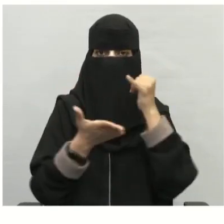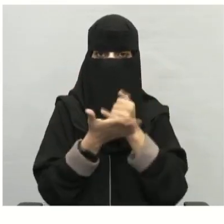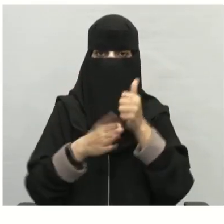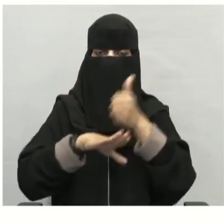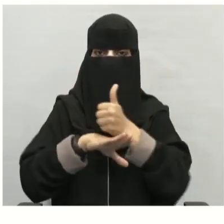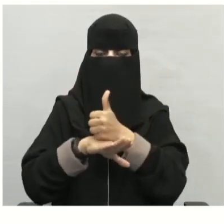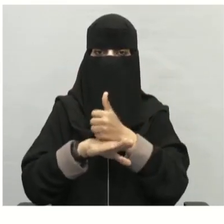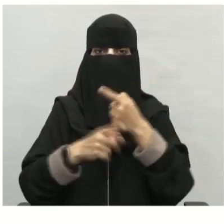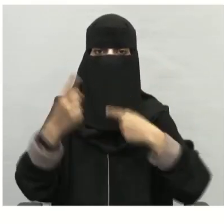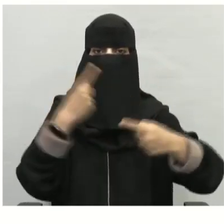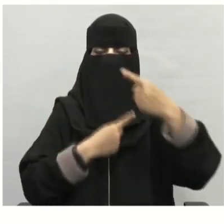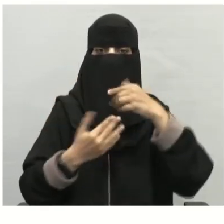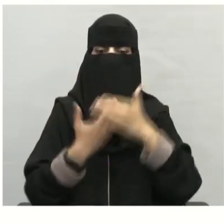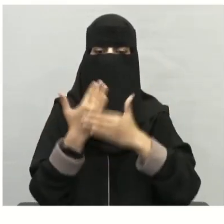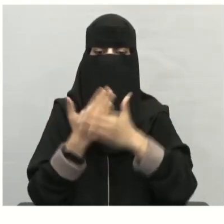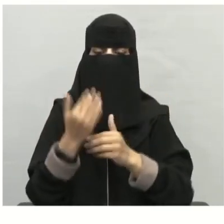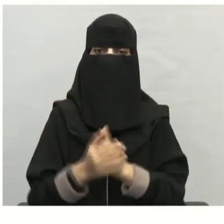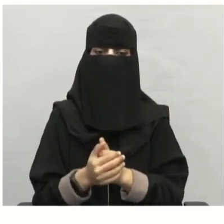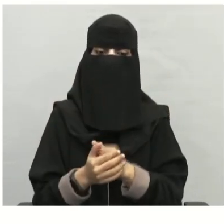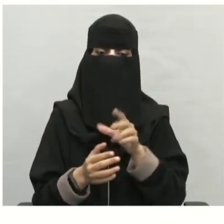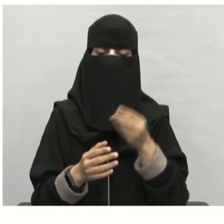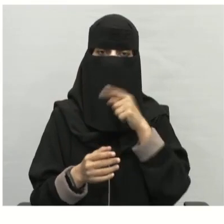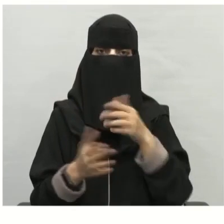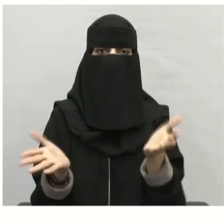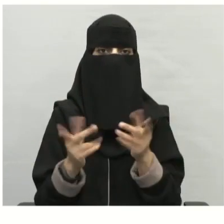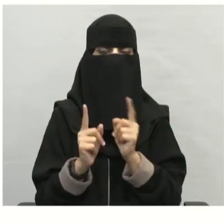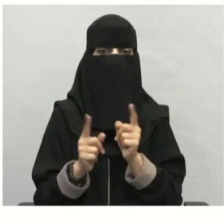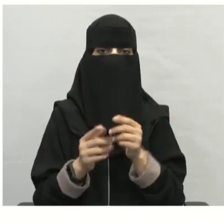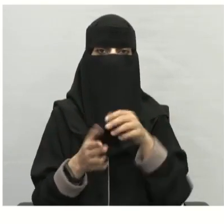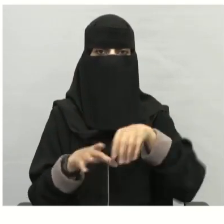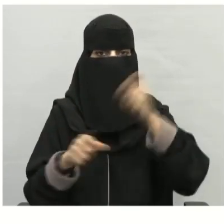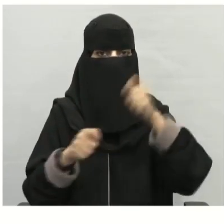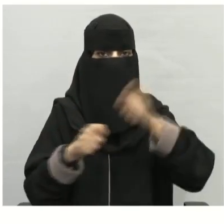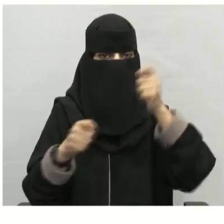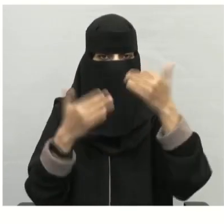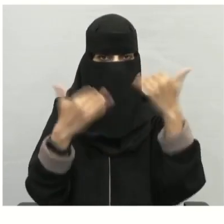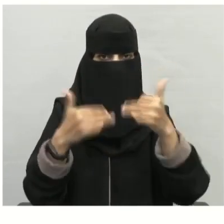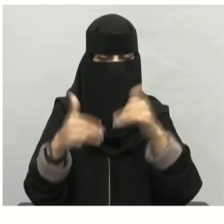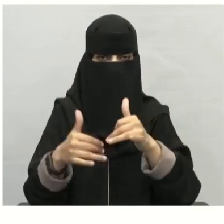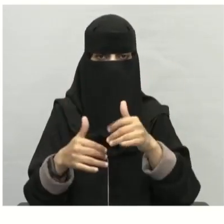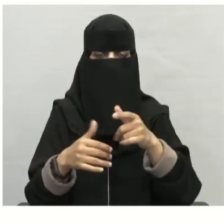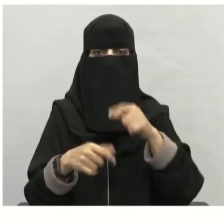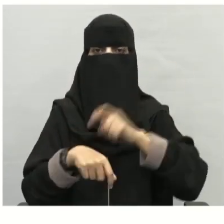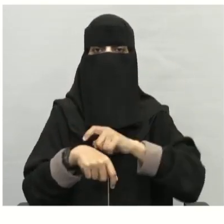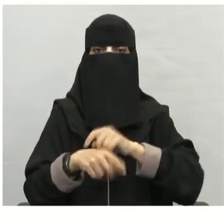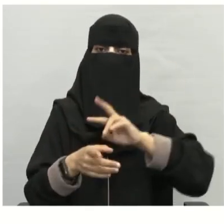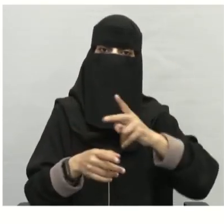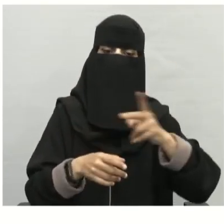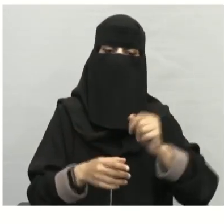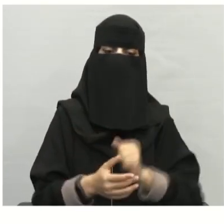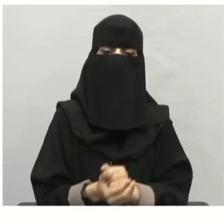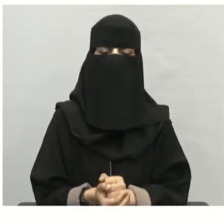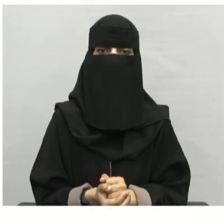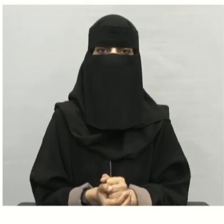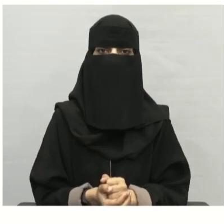الاساسي للاكسجين المتجدد ولا يمكن التهاون في قلعها او عدم زراعتها من وقت لاخر